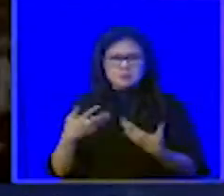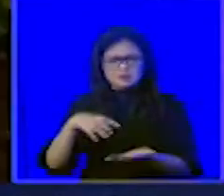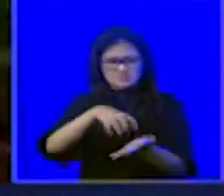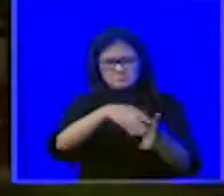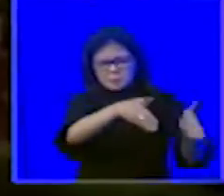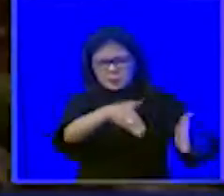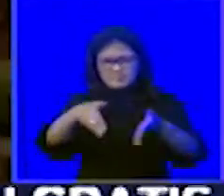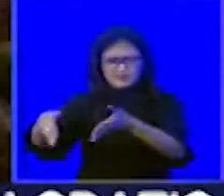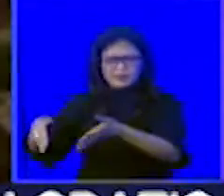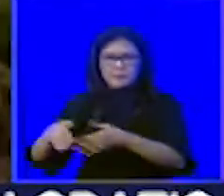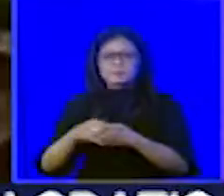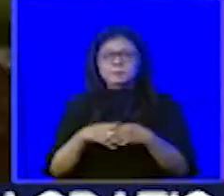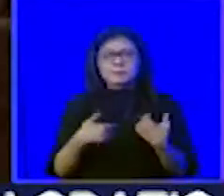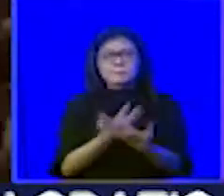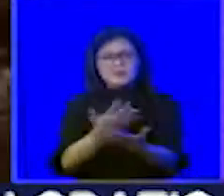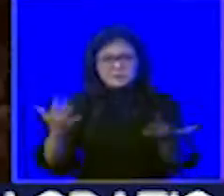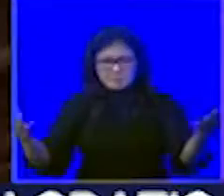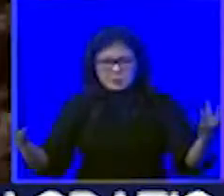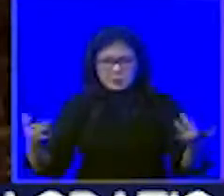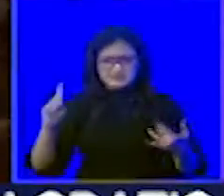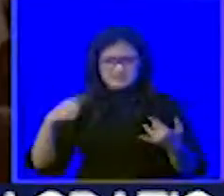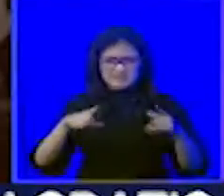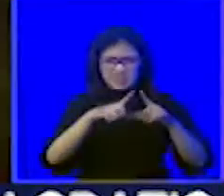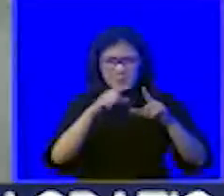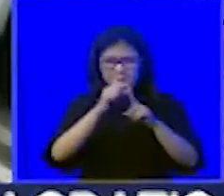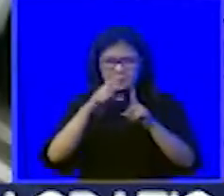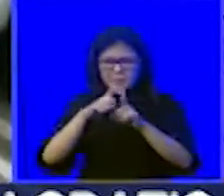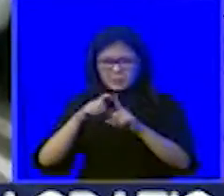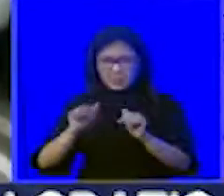terpaksa memikul jenazah tidak menggunakan APD di TPU Cikadut.